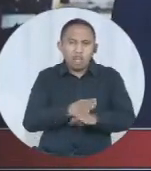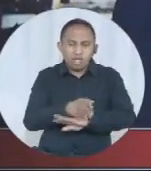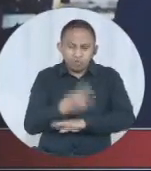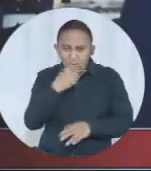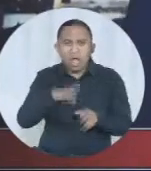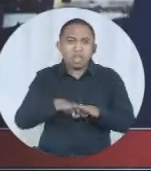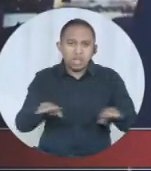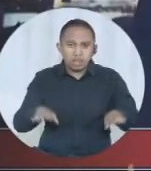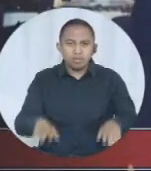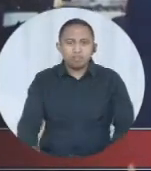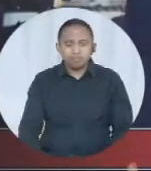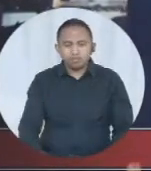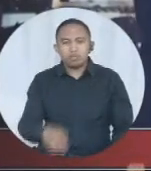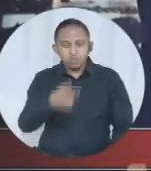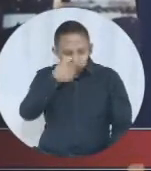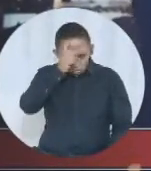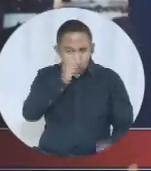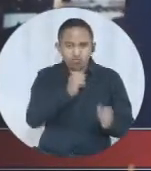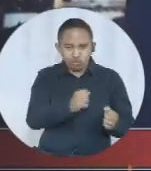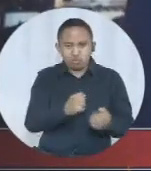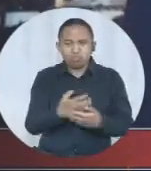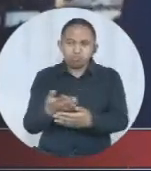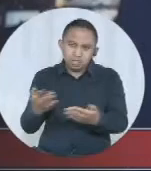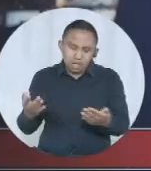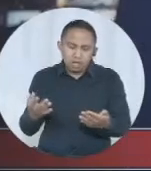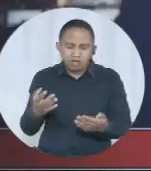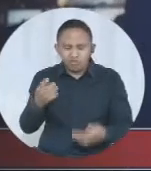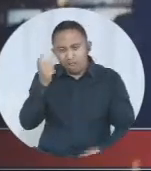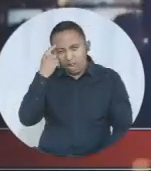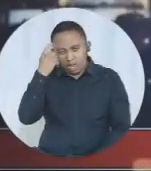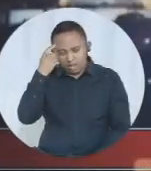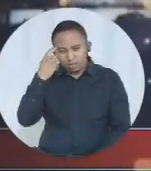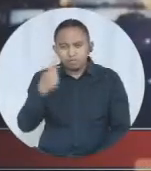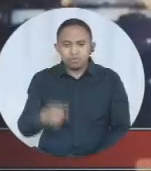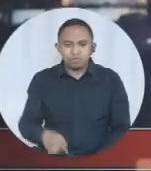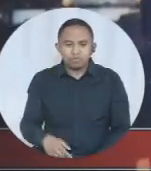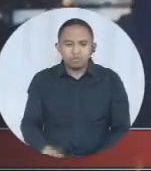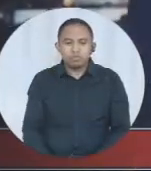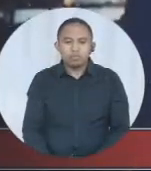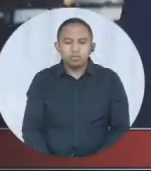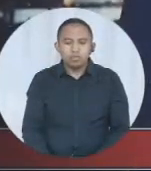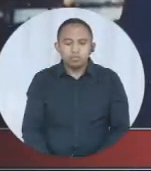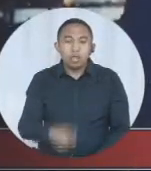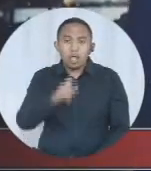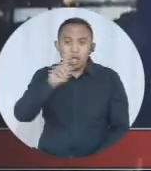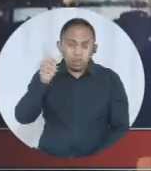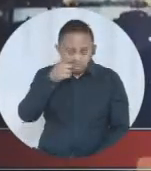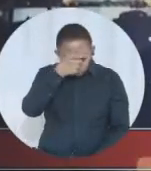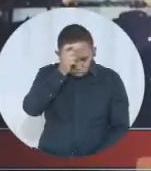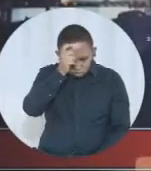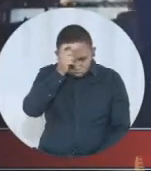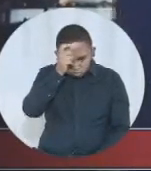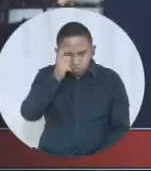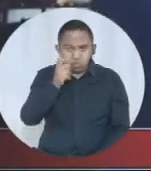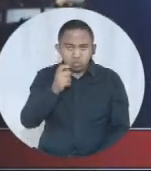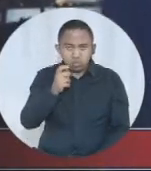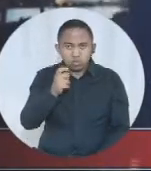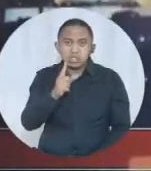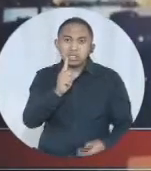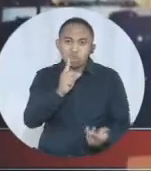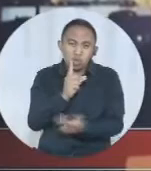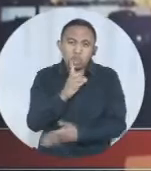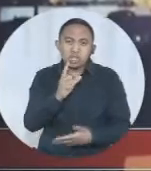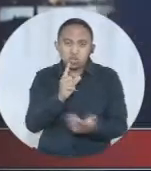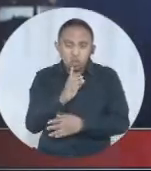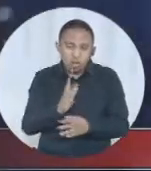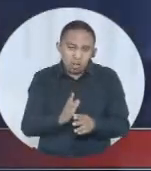afaka mizara ny fahaizany amin'ny firenen-kafa. Ny isian'ny mpizahatany tonga mitsidika any an-toerana ihoatra ny 5,000 tapitrisa isan-taona